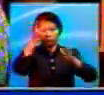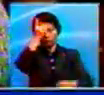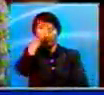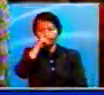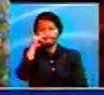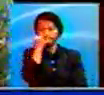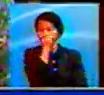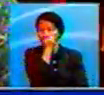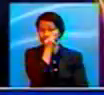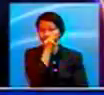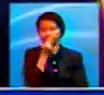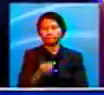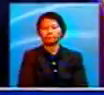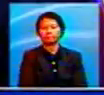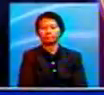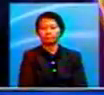Najib Tun Razak.